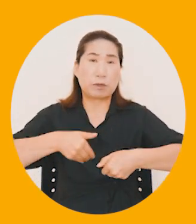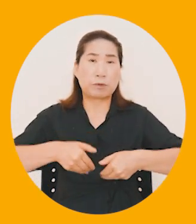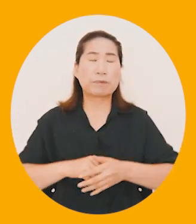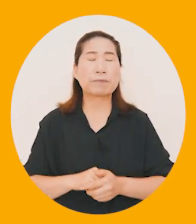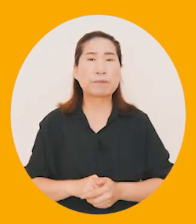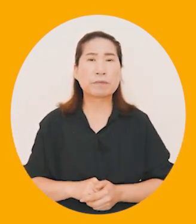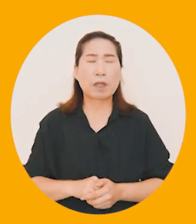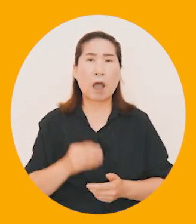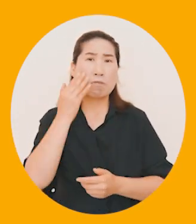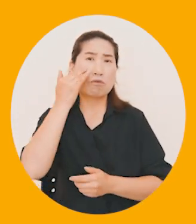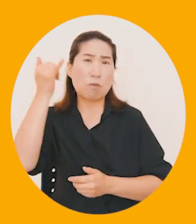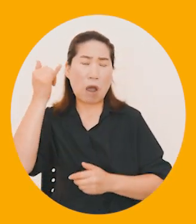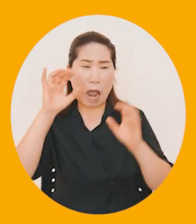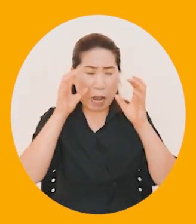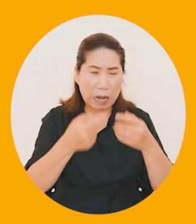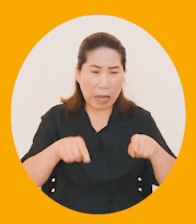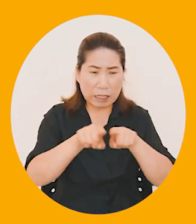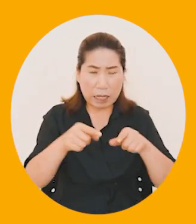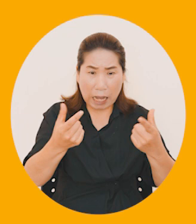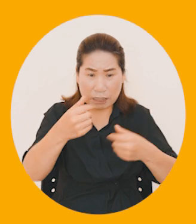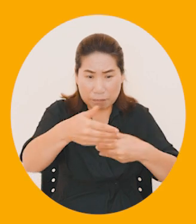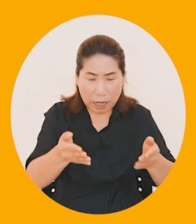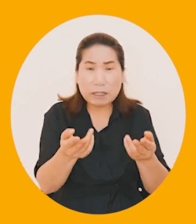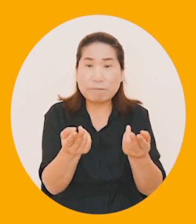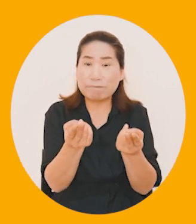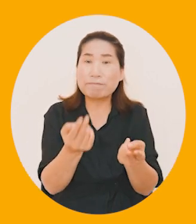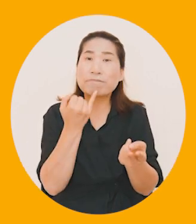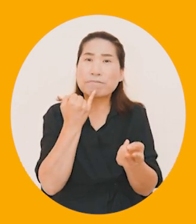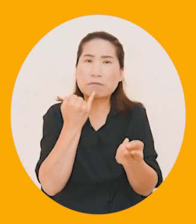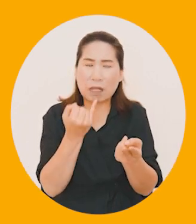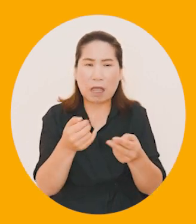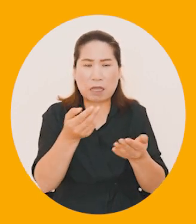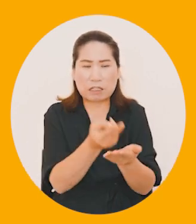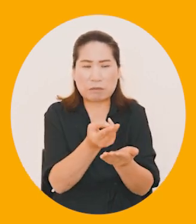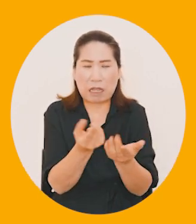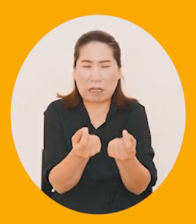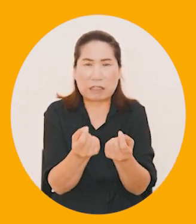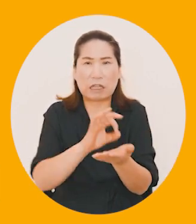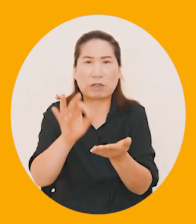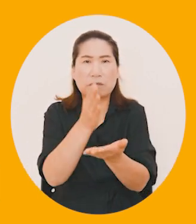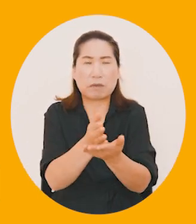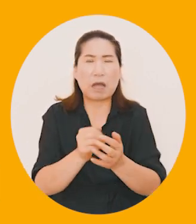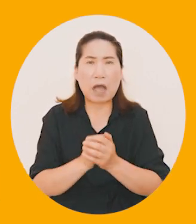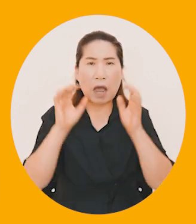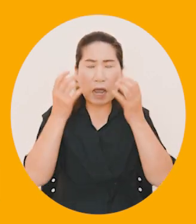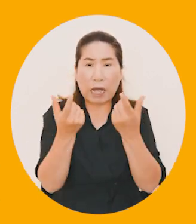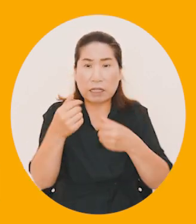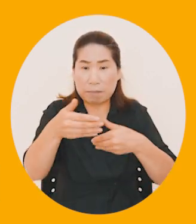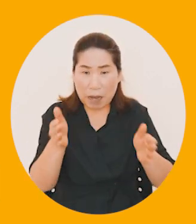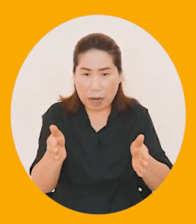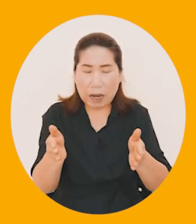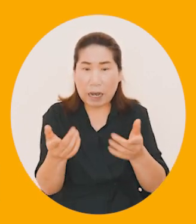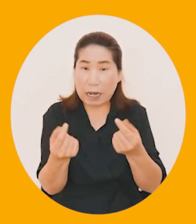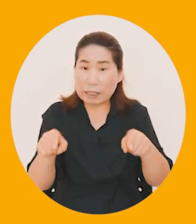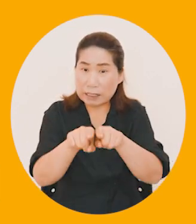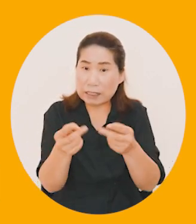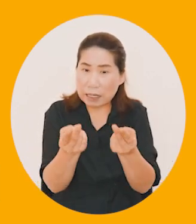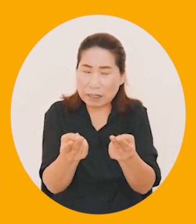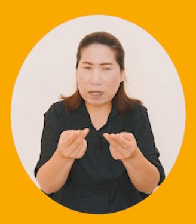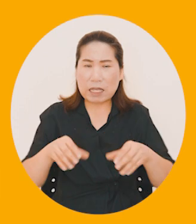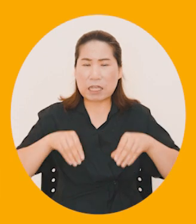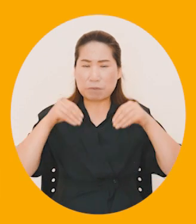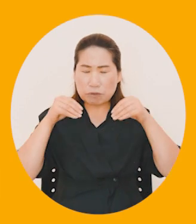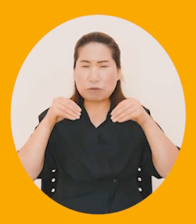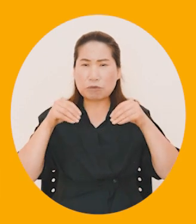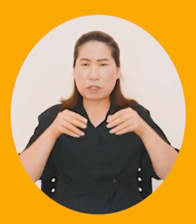부모는 아기와 같은 방에서 자되 다른 침들을 사용합니다. 아기와 같은 방에서 함께 자되 같은